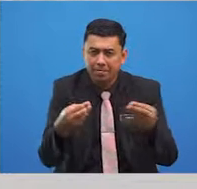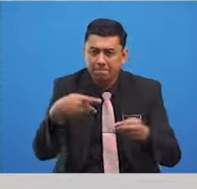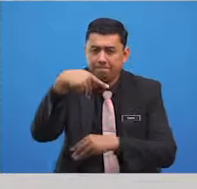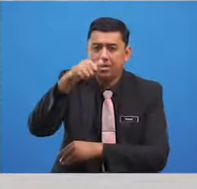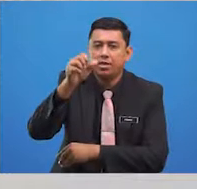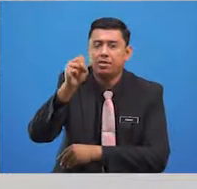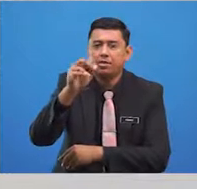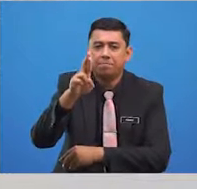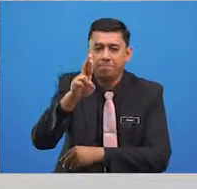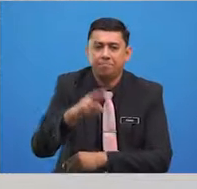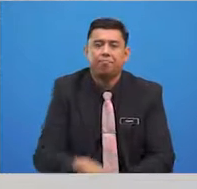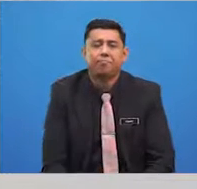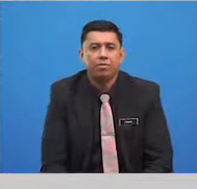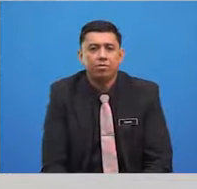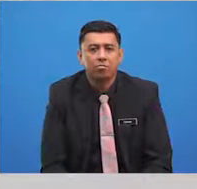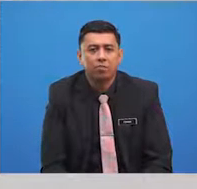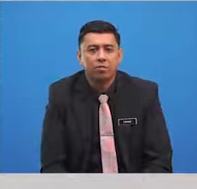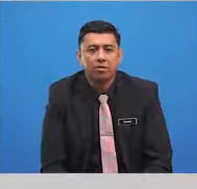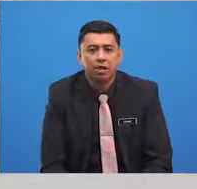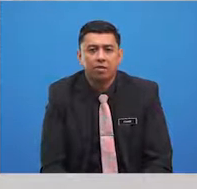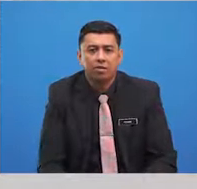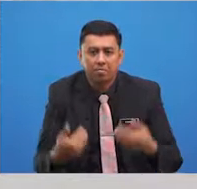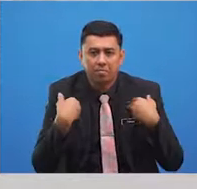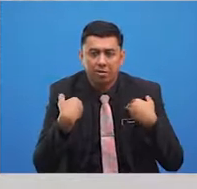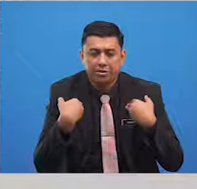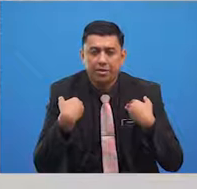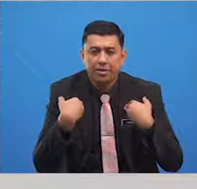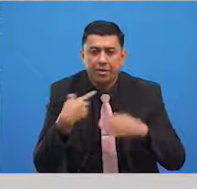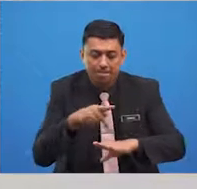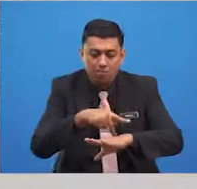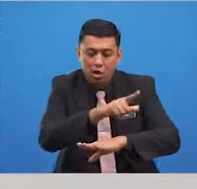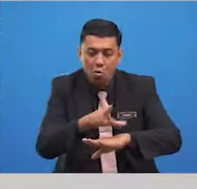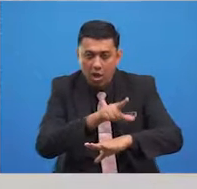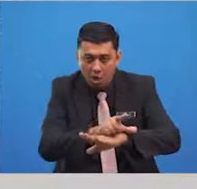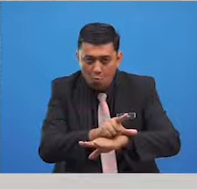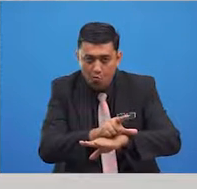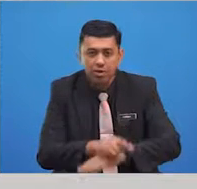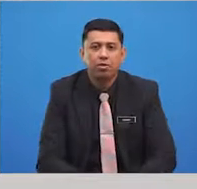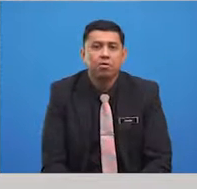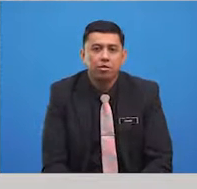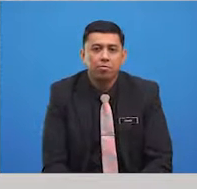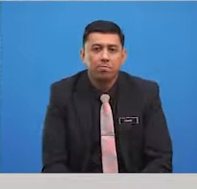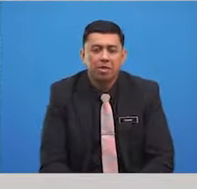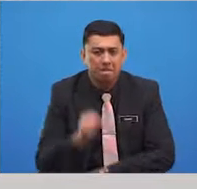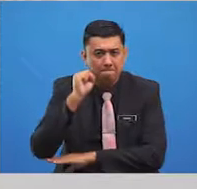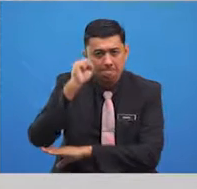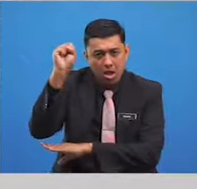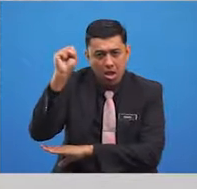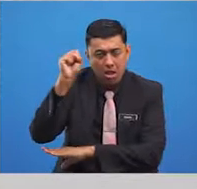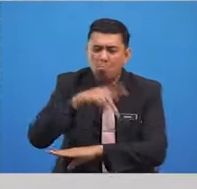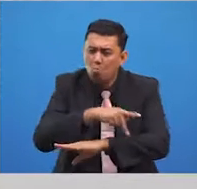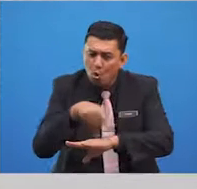berpasir. Lokasi hutan pantai iaitu Pantai Tanjung Ru Langkawi Kedah, Pulau Sipadan